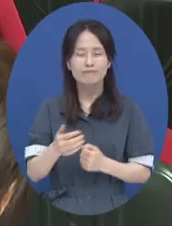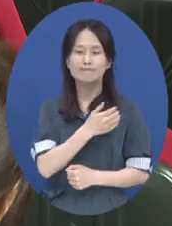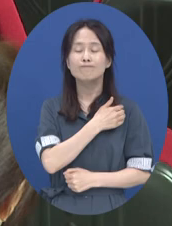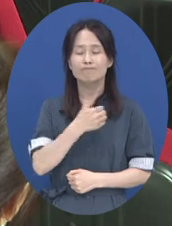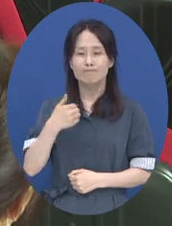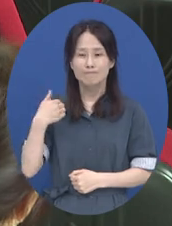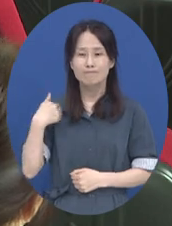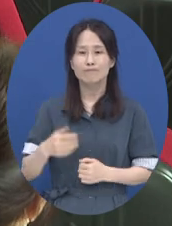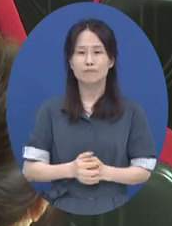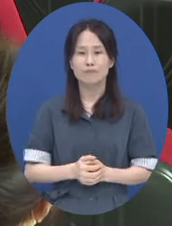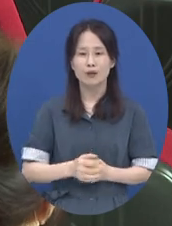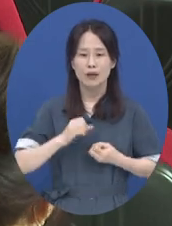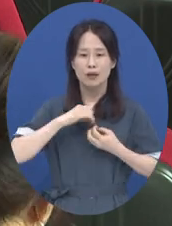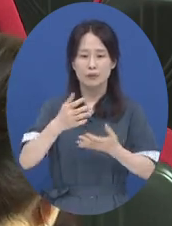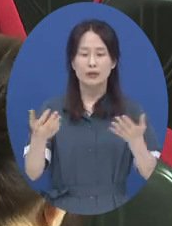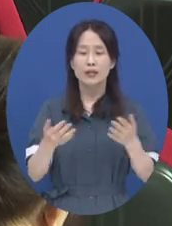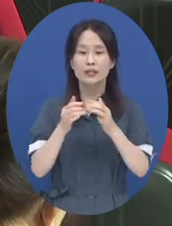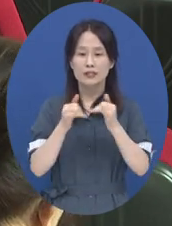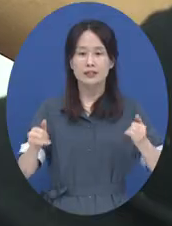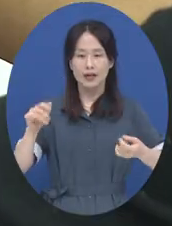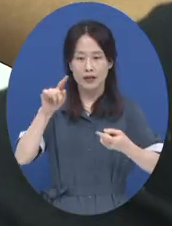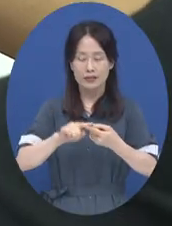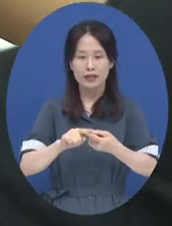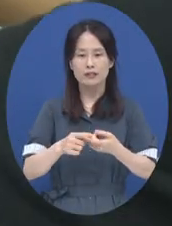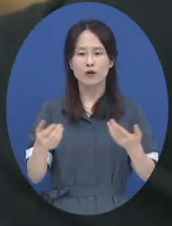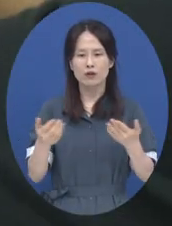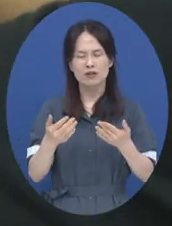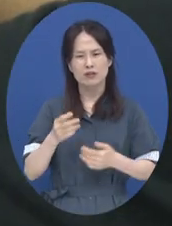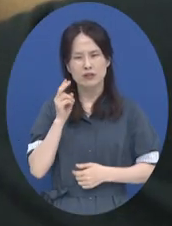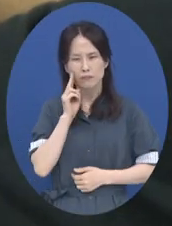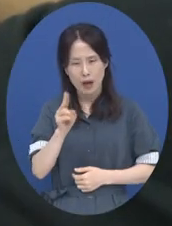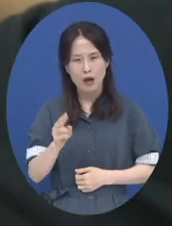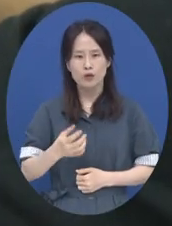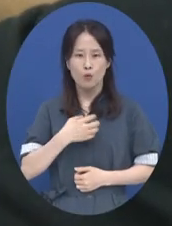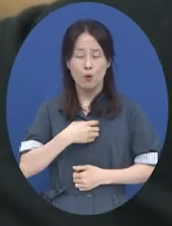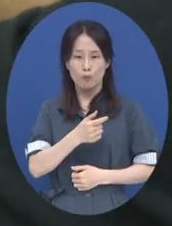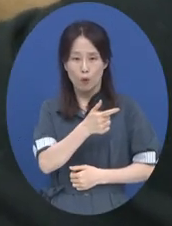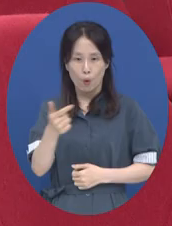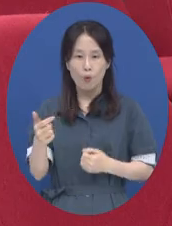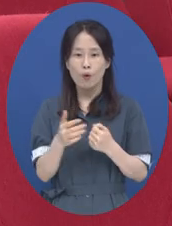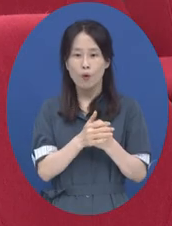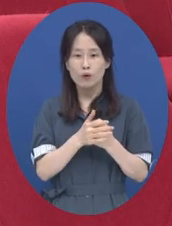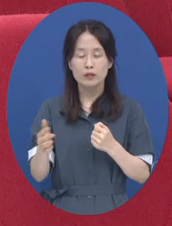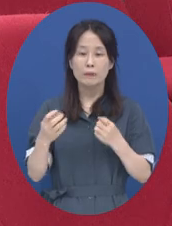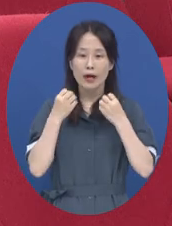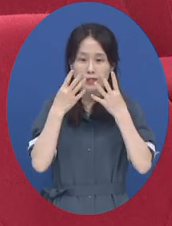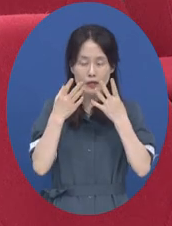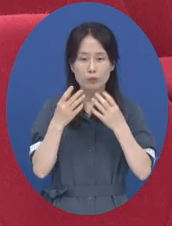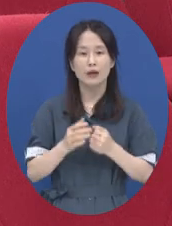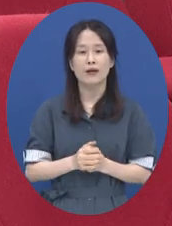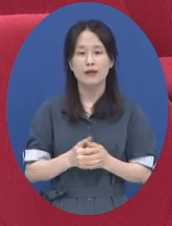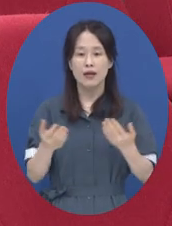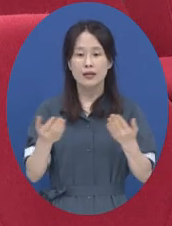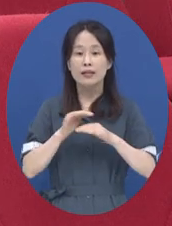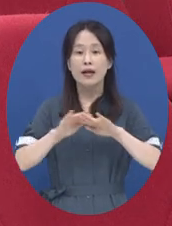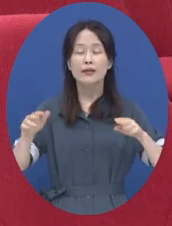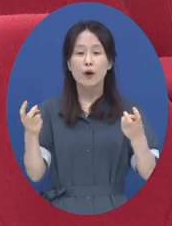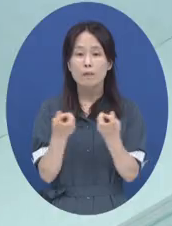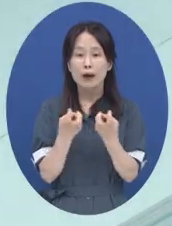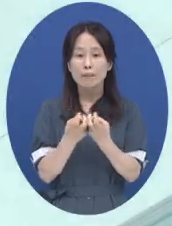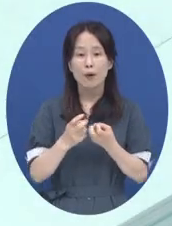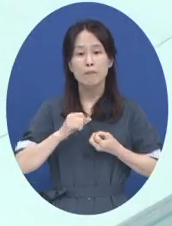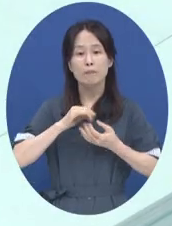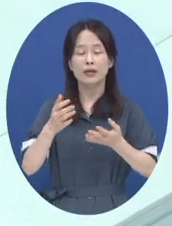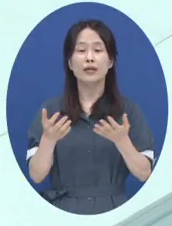시간이었습니다. 배달업종 플랫폼 노동자의 업무 강도와 위험도가 높아지면서 경기도가 새롭게 내놓은 노동 대책인 배달